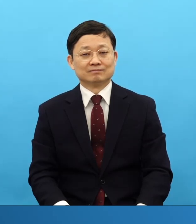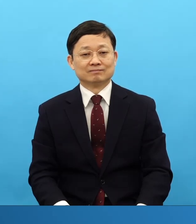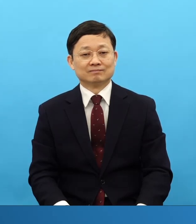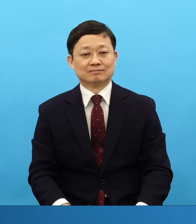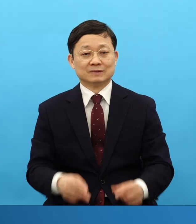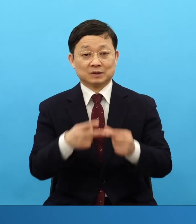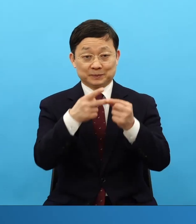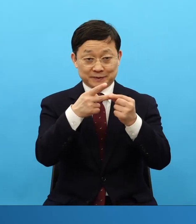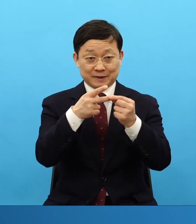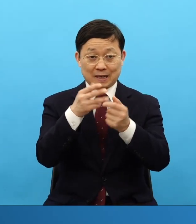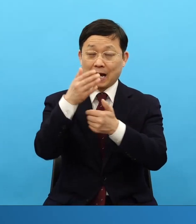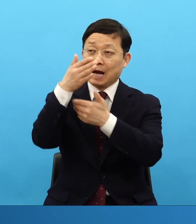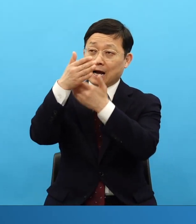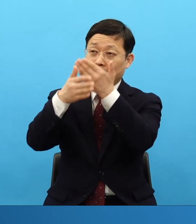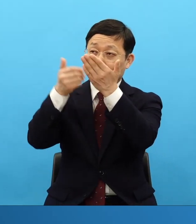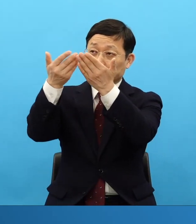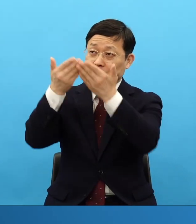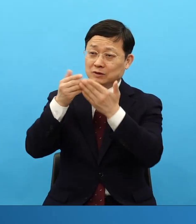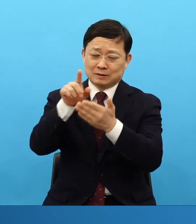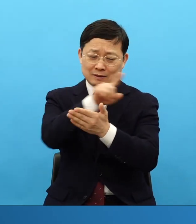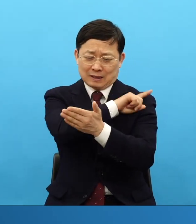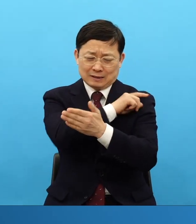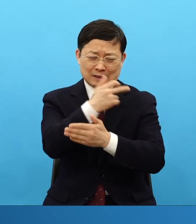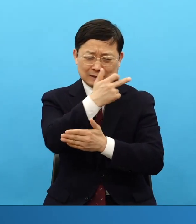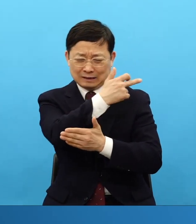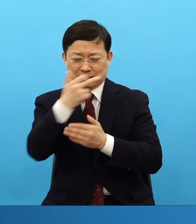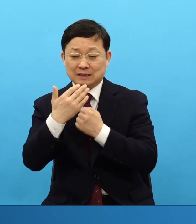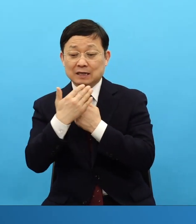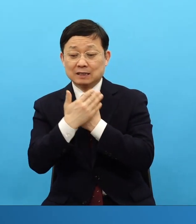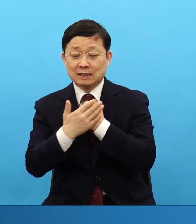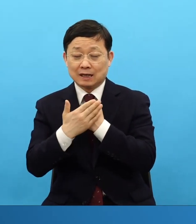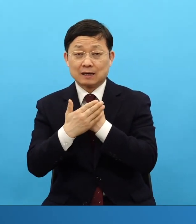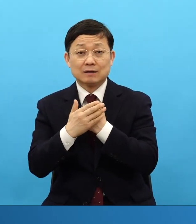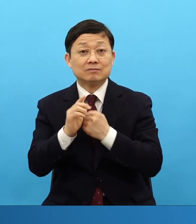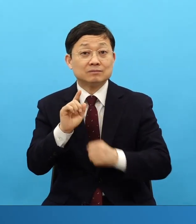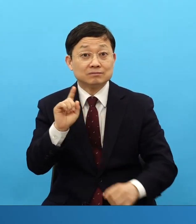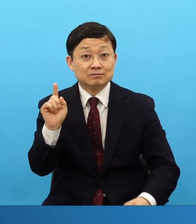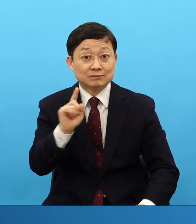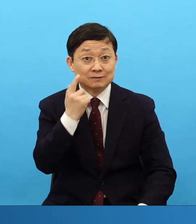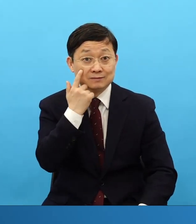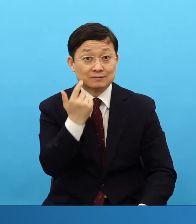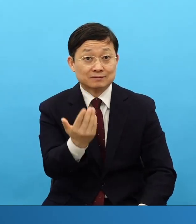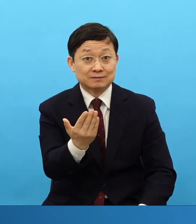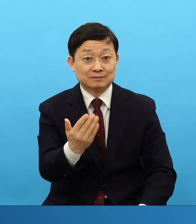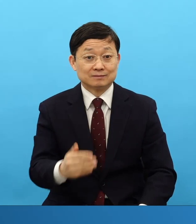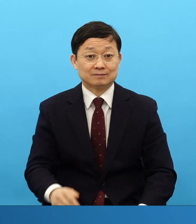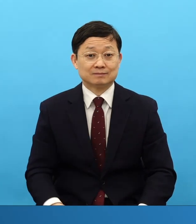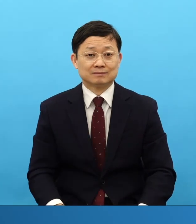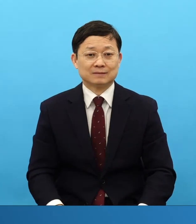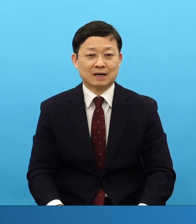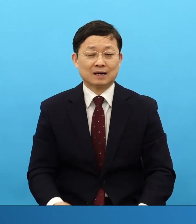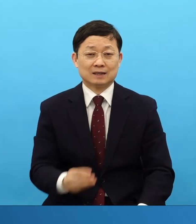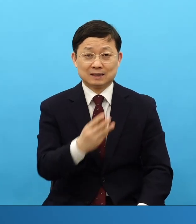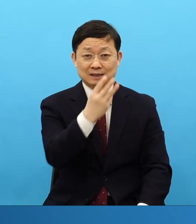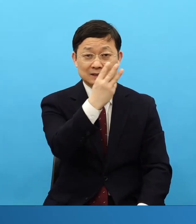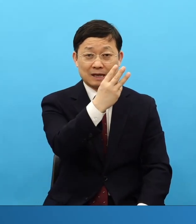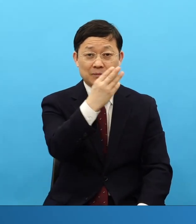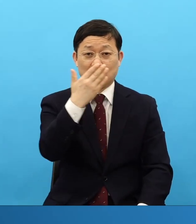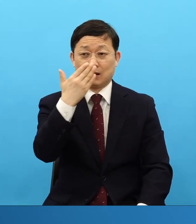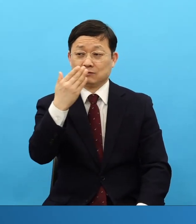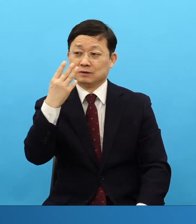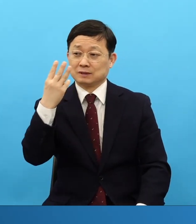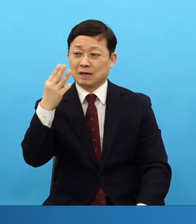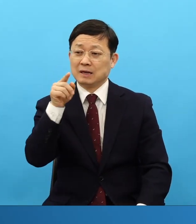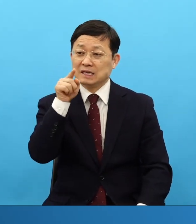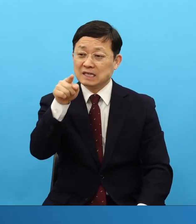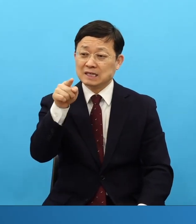은혜가 뭡니까? And how is this possible? What is the greatest grace that God gives? 이 393의 망대를 가졌다는 말이 돼요. It means that they have